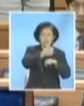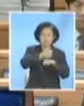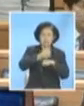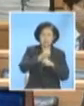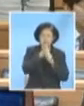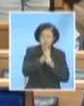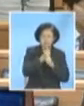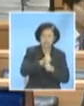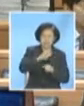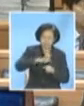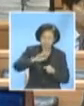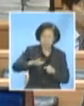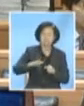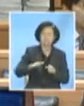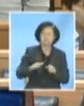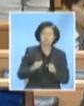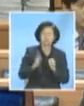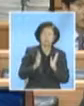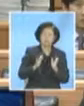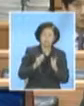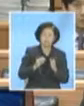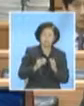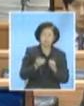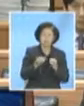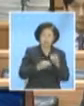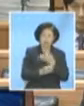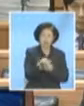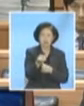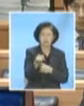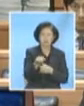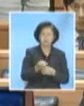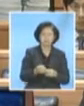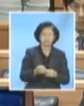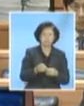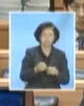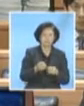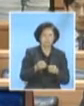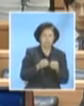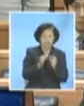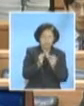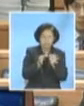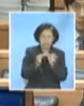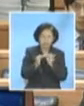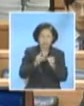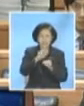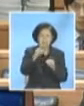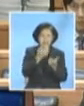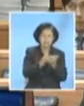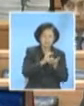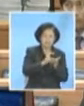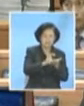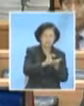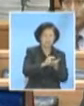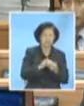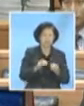คนพิการและผู้ด้อยโอกาสซึ่งได้อธิบายในการใช้งบประมาณไว้ว่านะครับเพื่อส่งเสริมความเสม